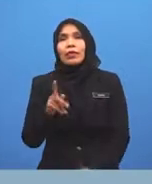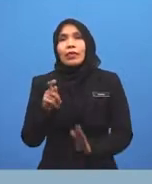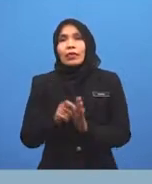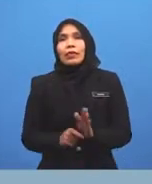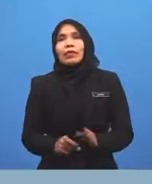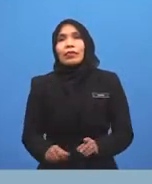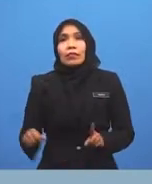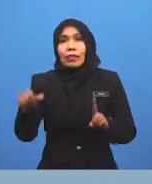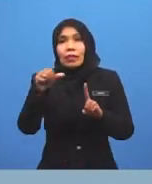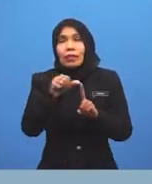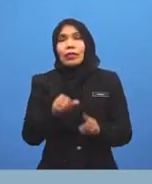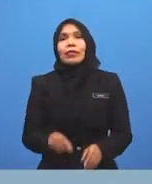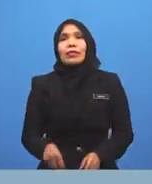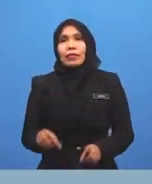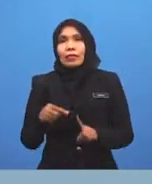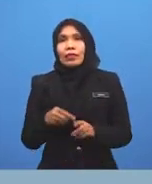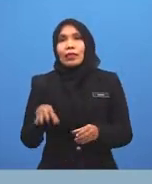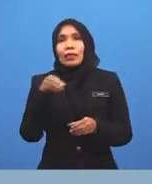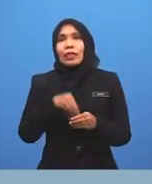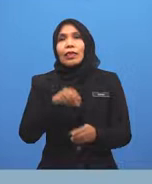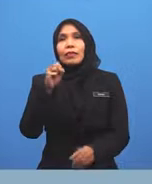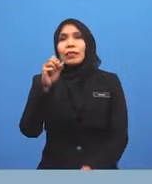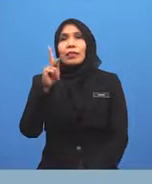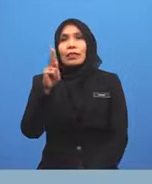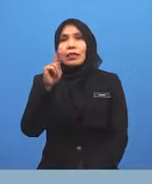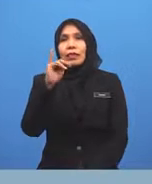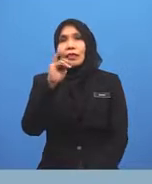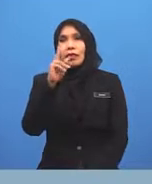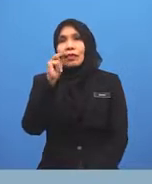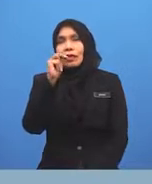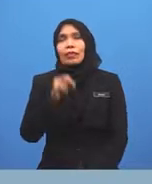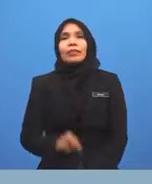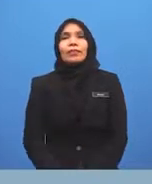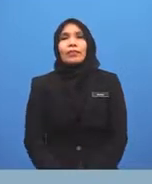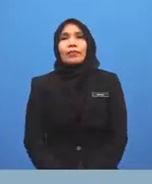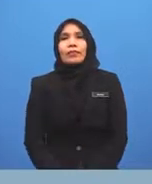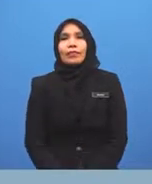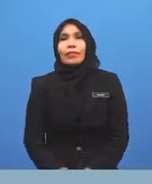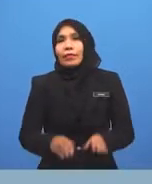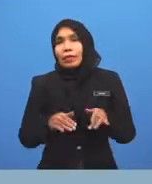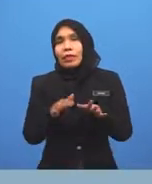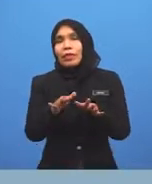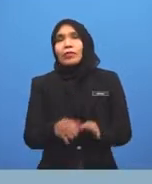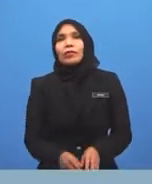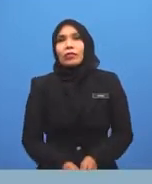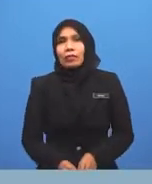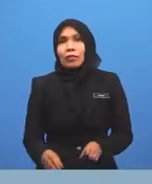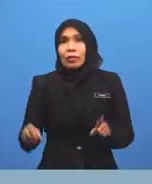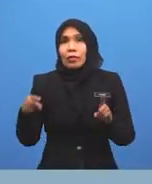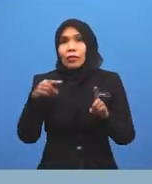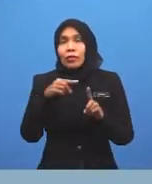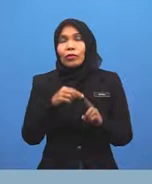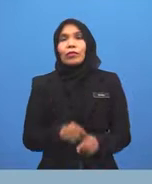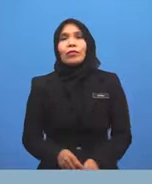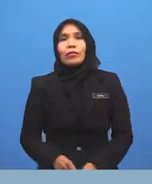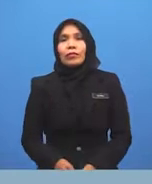skrin. Ini bermakna dari bahagian AB, arus bergerak menuju ke arah bahagian